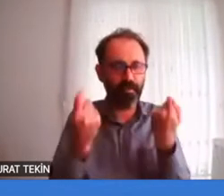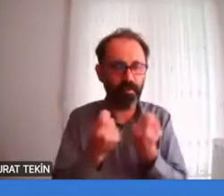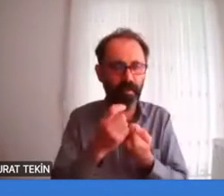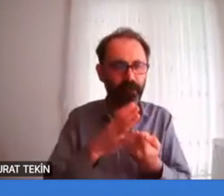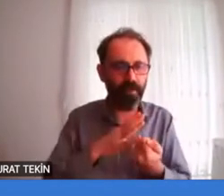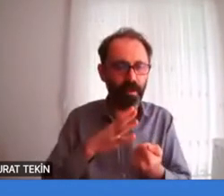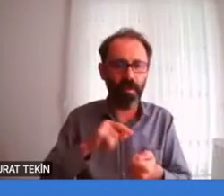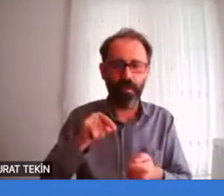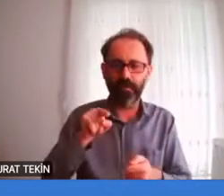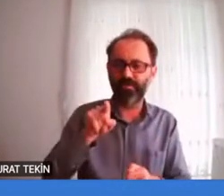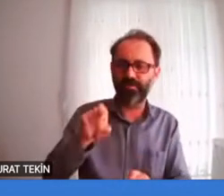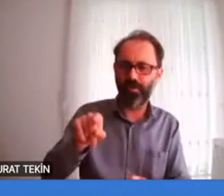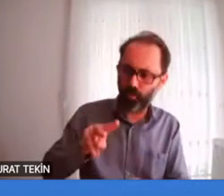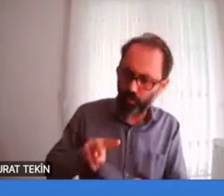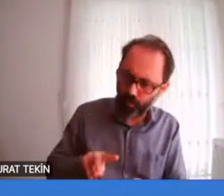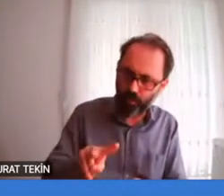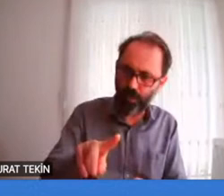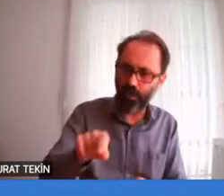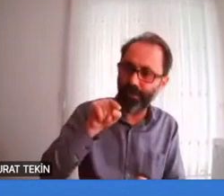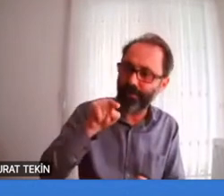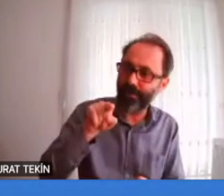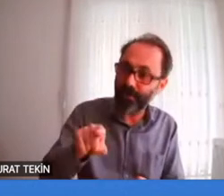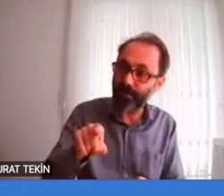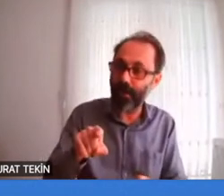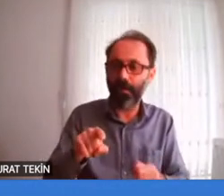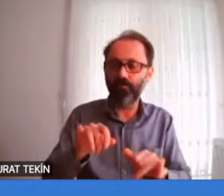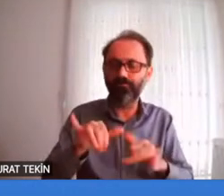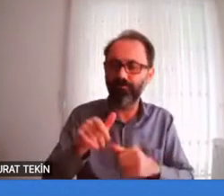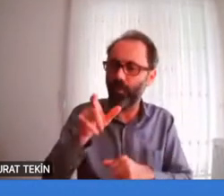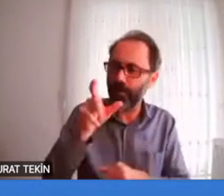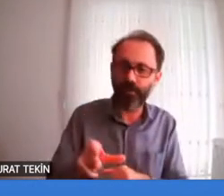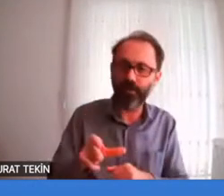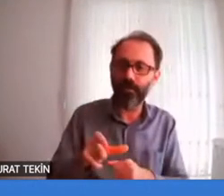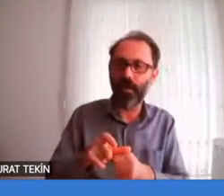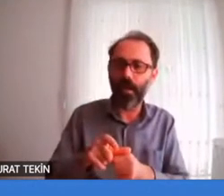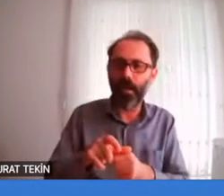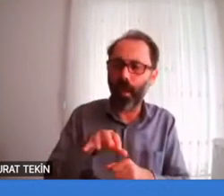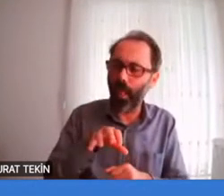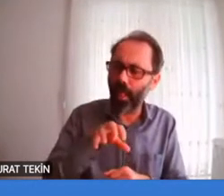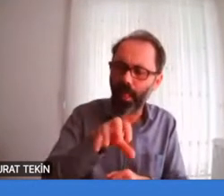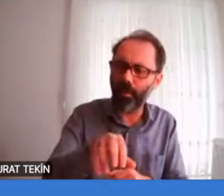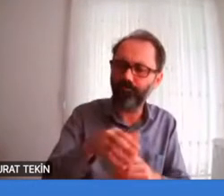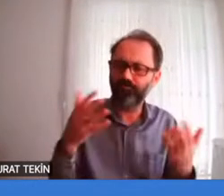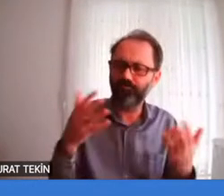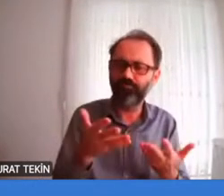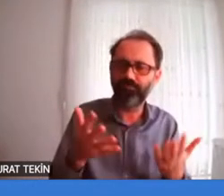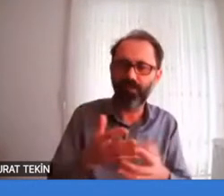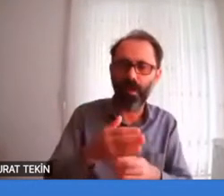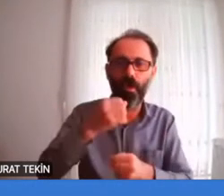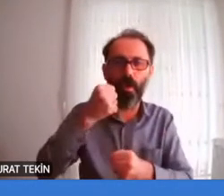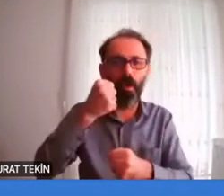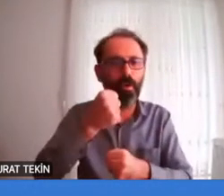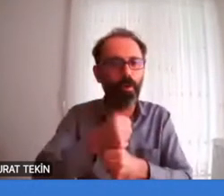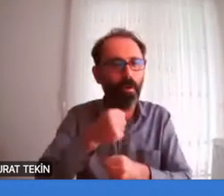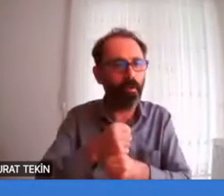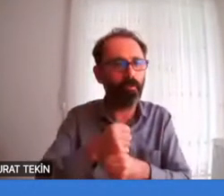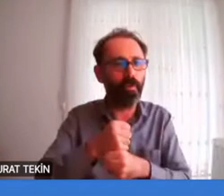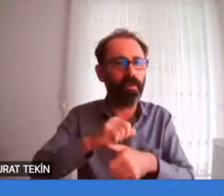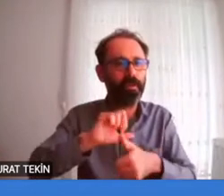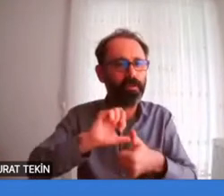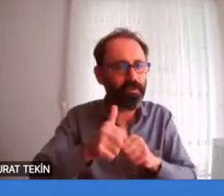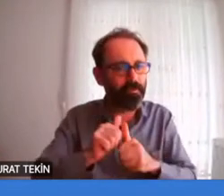hani sen sporcusun galiba, branşın ne falan diye. Hani söylüyoruz golbol diye ama arkasından bir de açıklamamız gerekiyordu